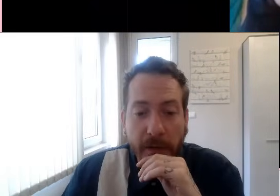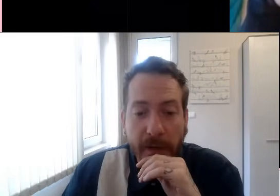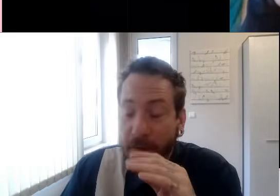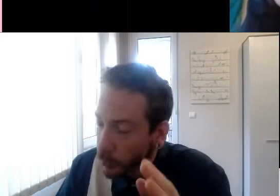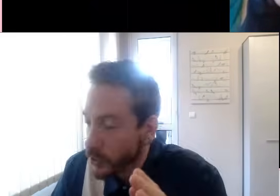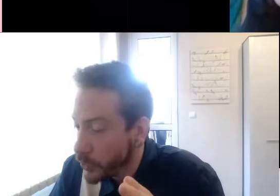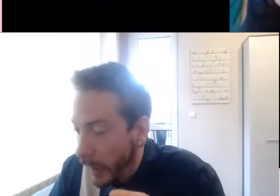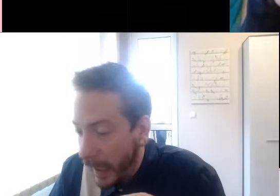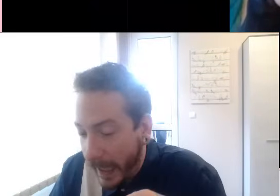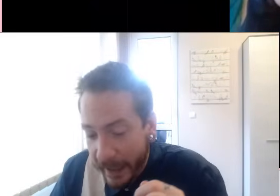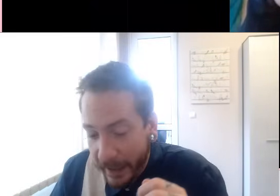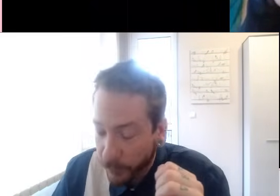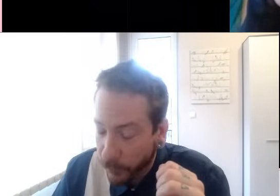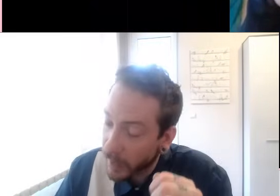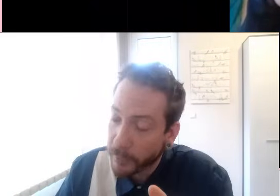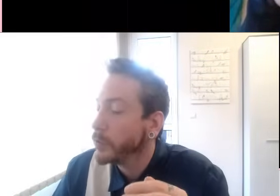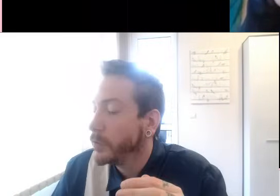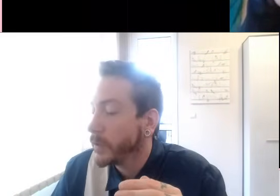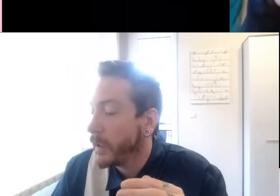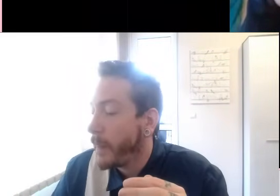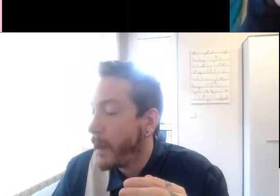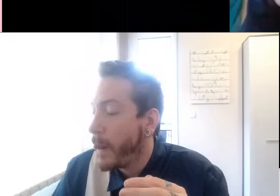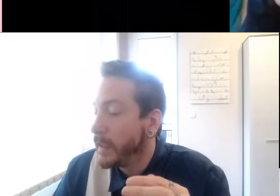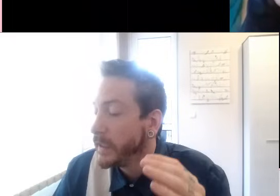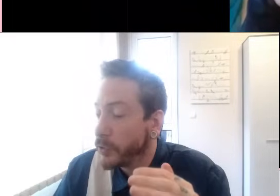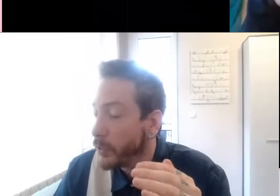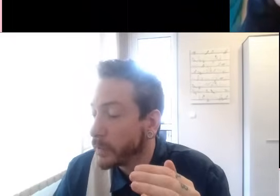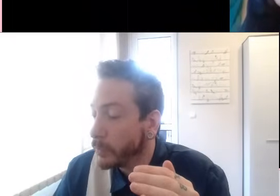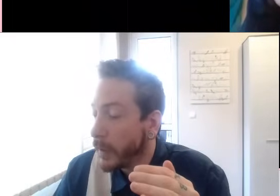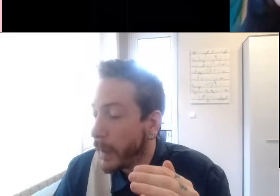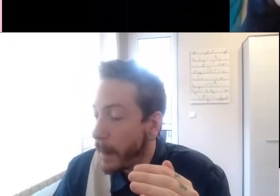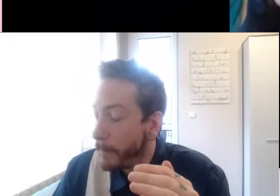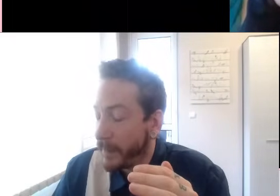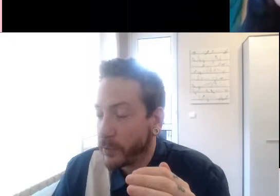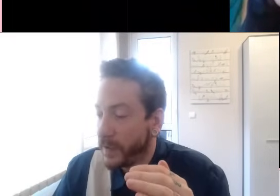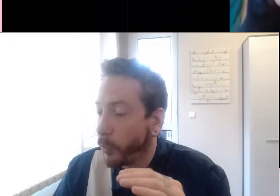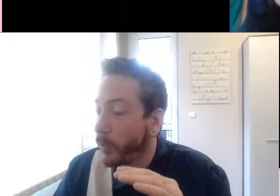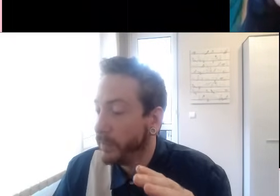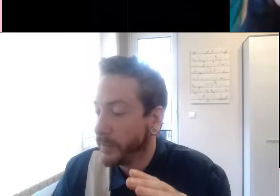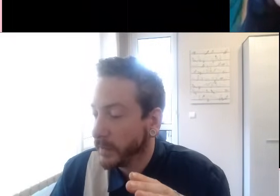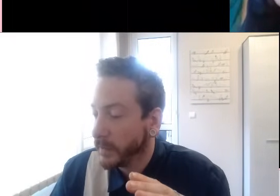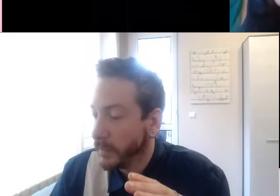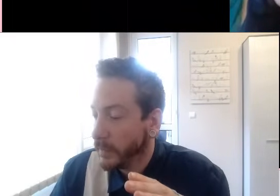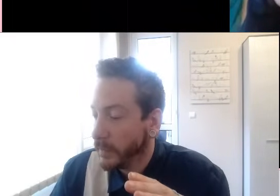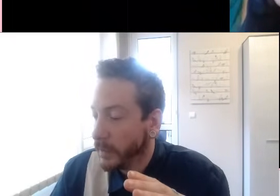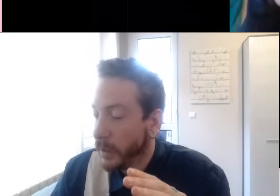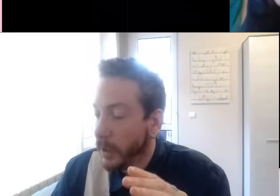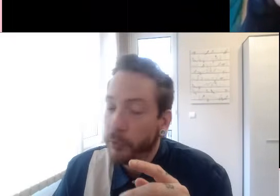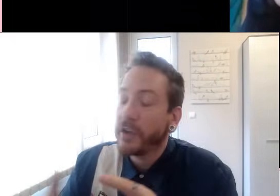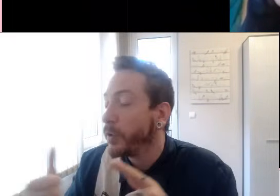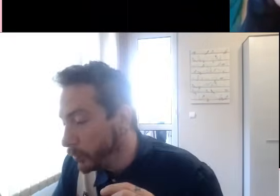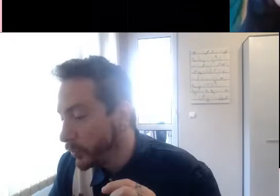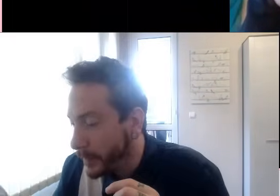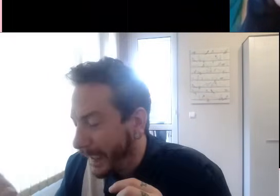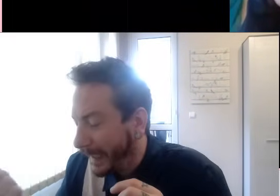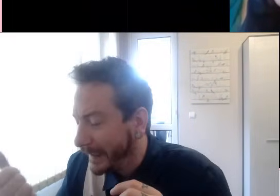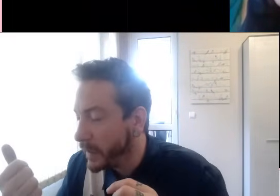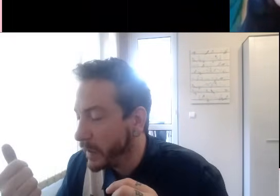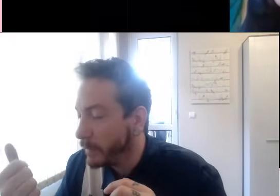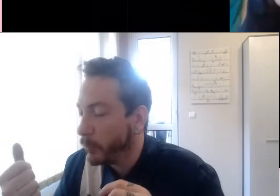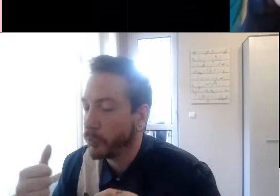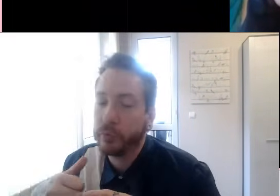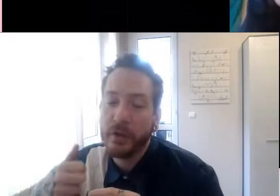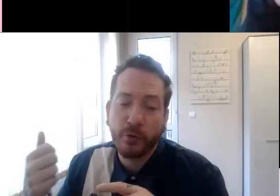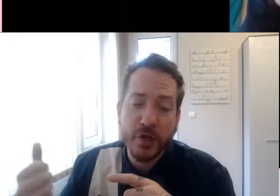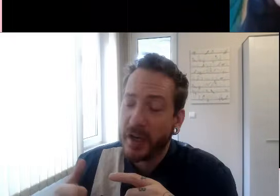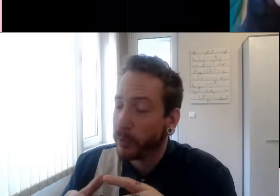le nom des juges et il faut qu'elle rende des comptes. Voilà. Il faut que tu rendes des comptes parce que c'est trop grave en fait. Donc il y a ceux qui poussent, bien évidemment, donc toutes les